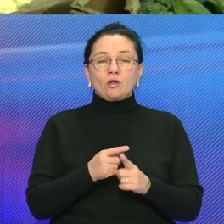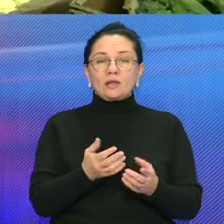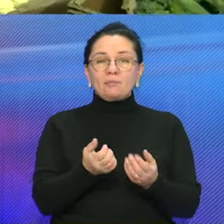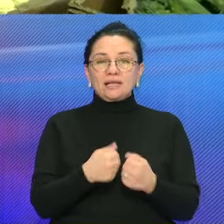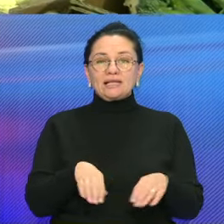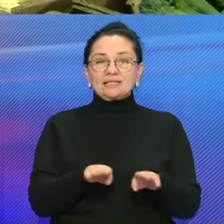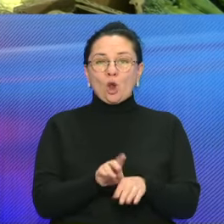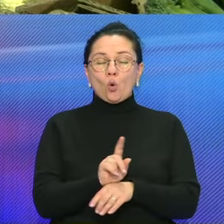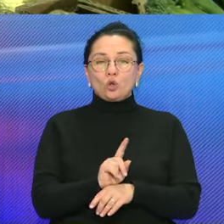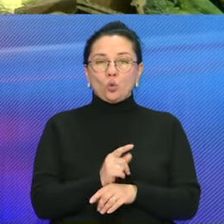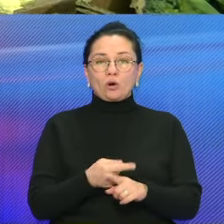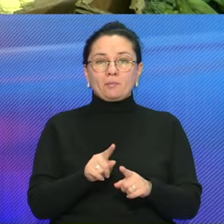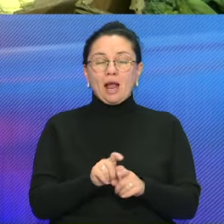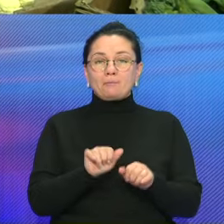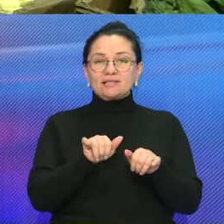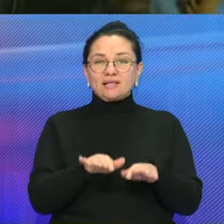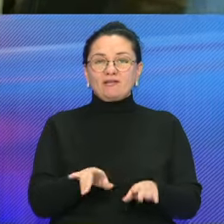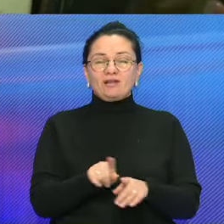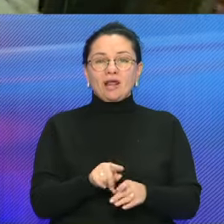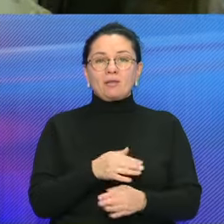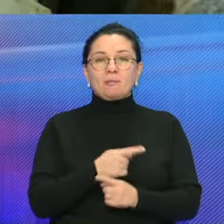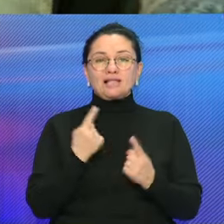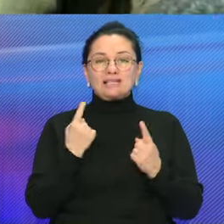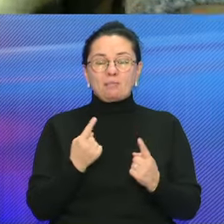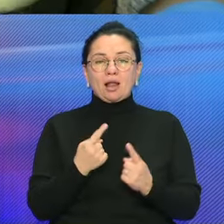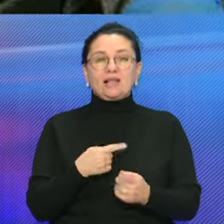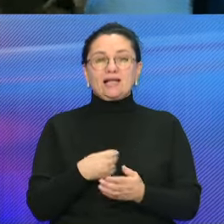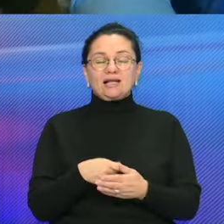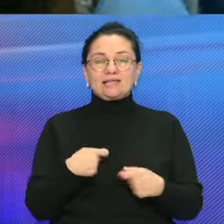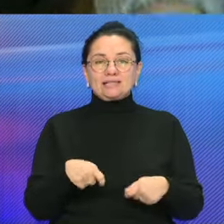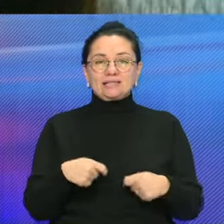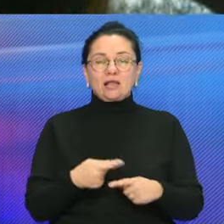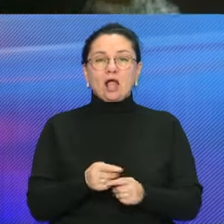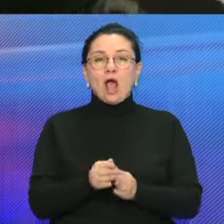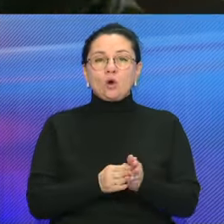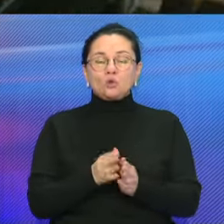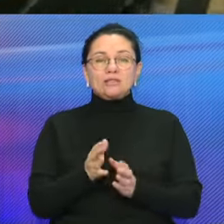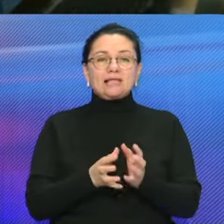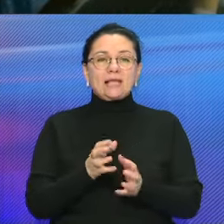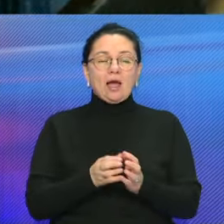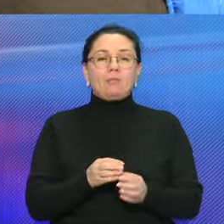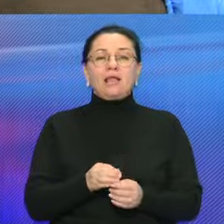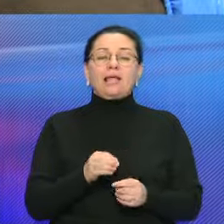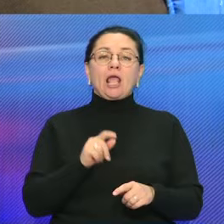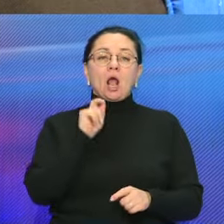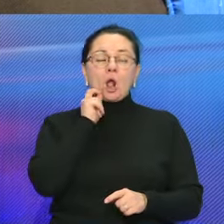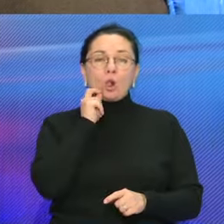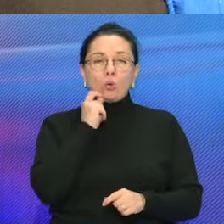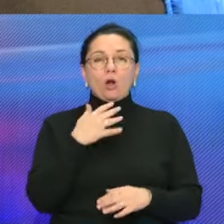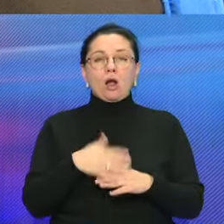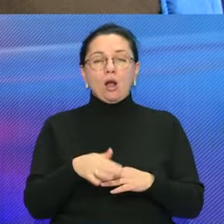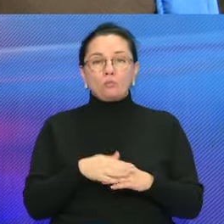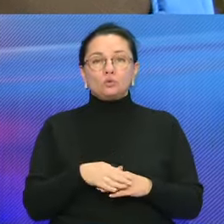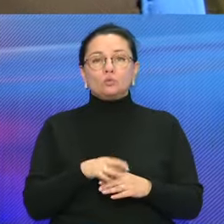такой нормы, як установление максимальных розничных цен на свежие огурки, яблоки, цибулю, бульбу, капусту, бураки